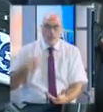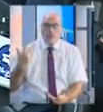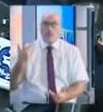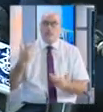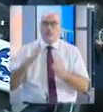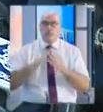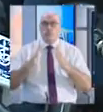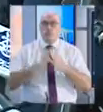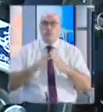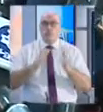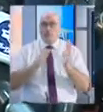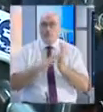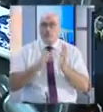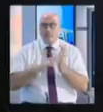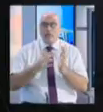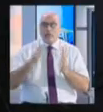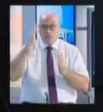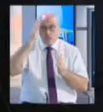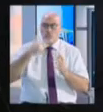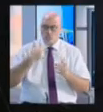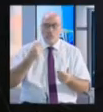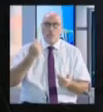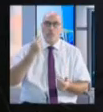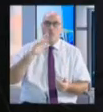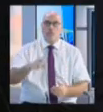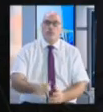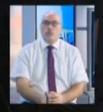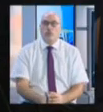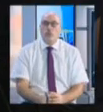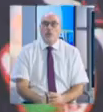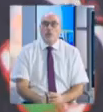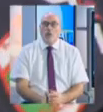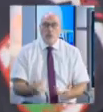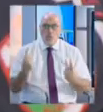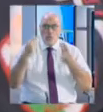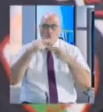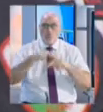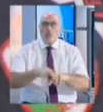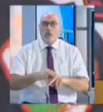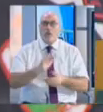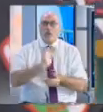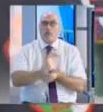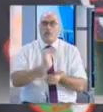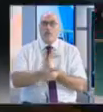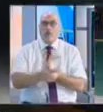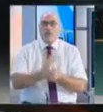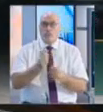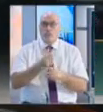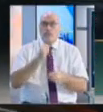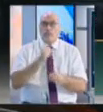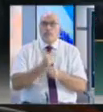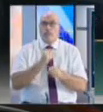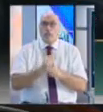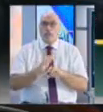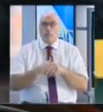سوف تحصى وسوف تعوض. إلى ساعات متأخرة من الليل يبقى أعوان الحماية المدنية في